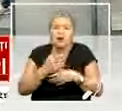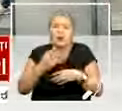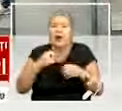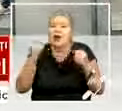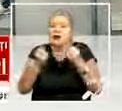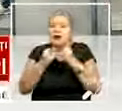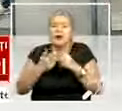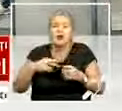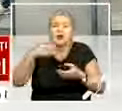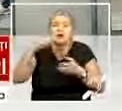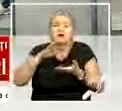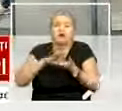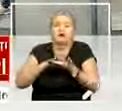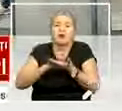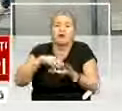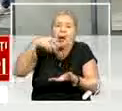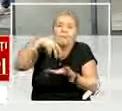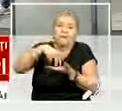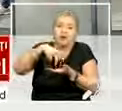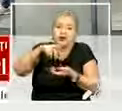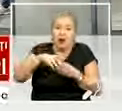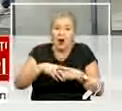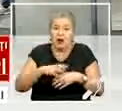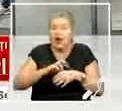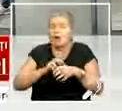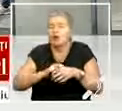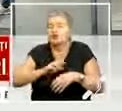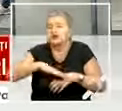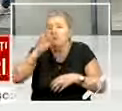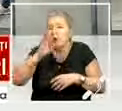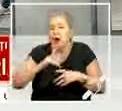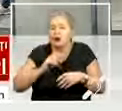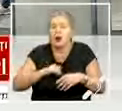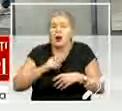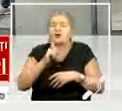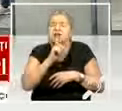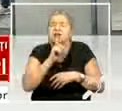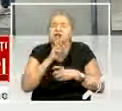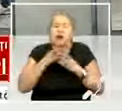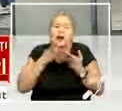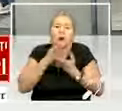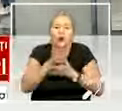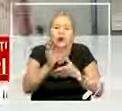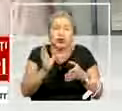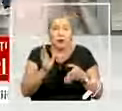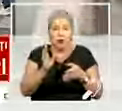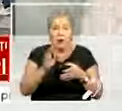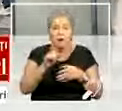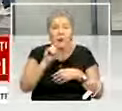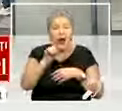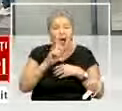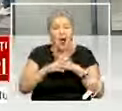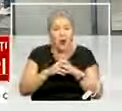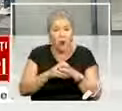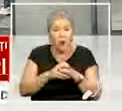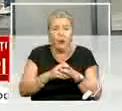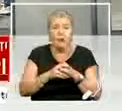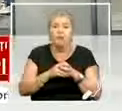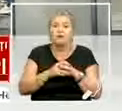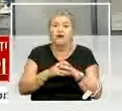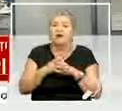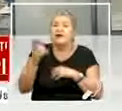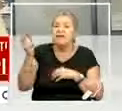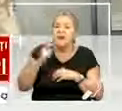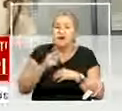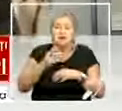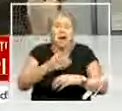de durere, încărcată de emoție, e o tăcere apăsătoare. Sunt aici în continuu